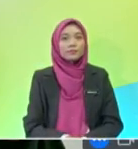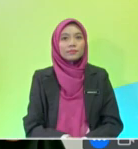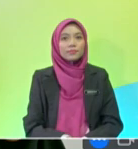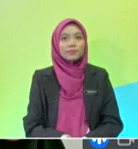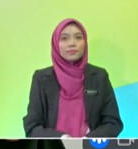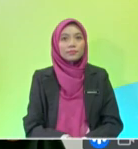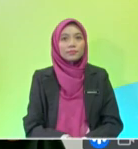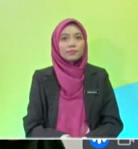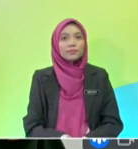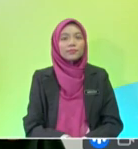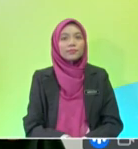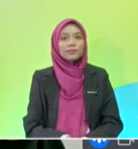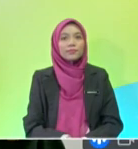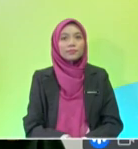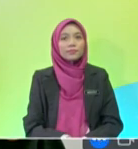makanan